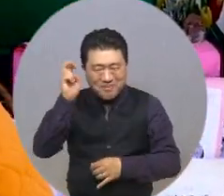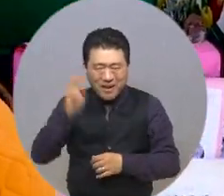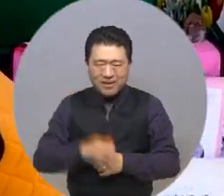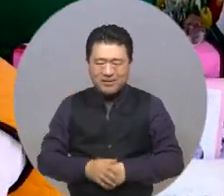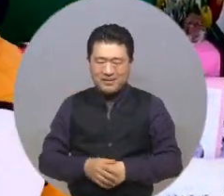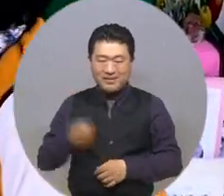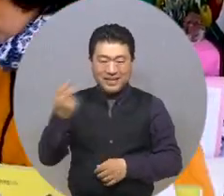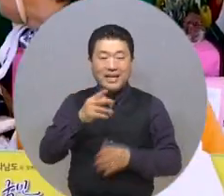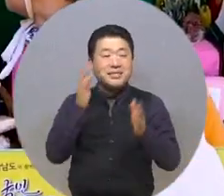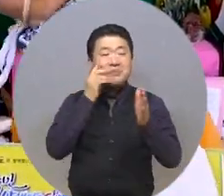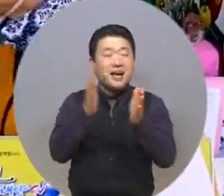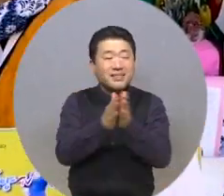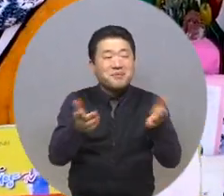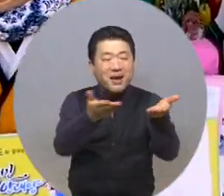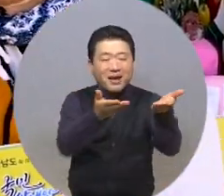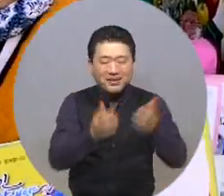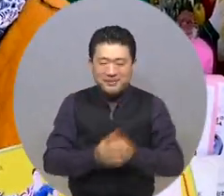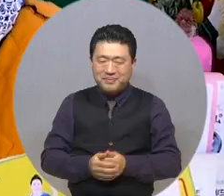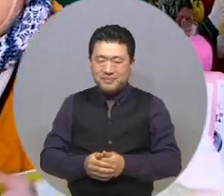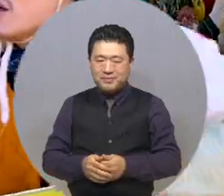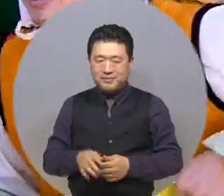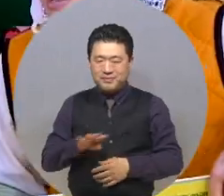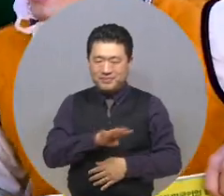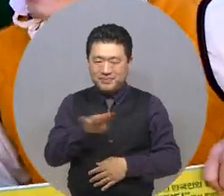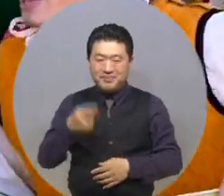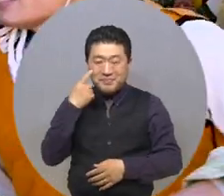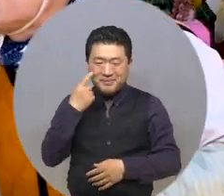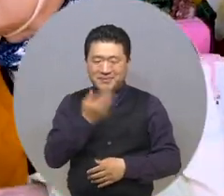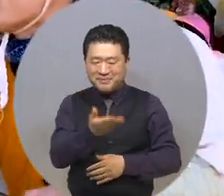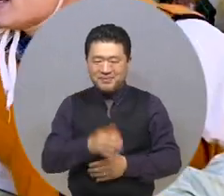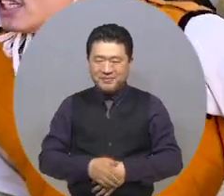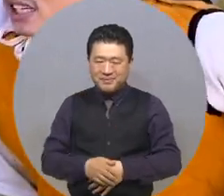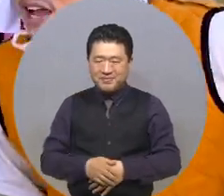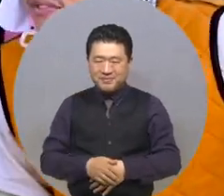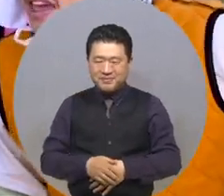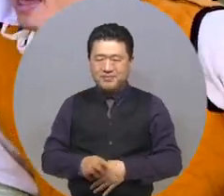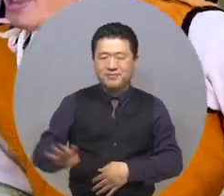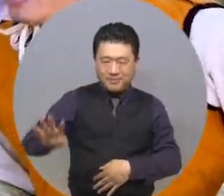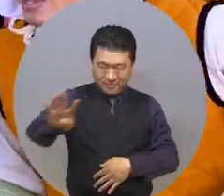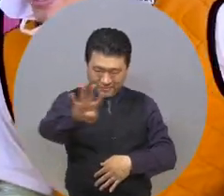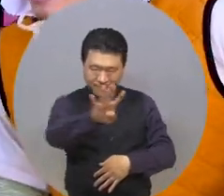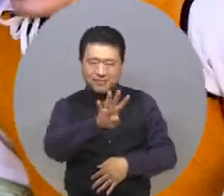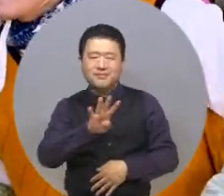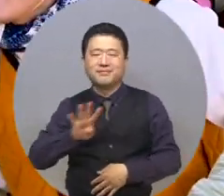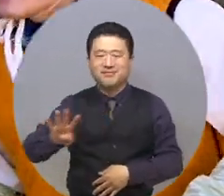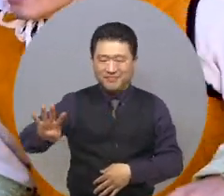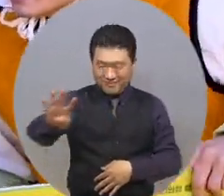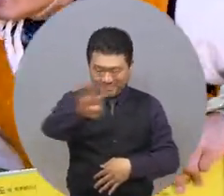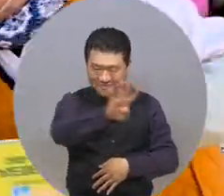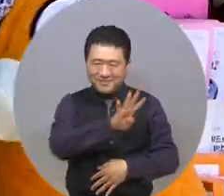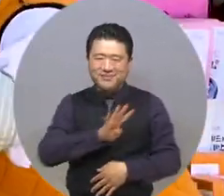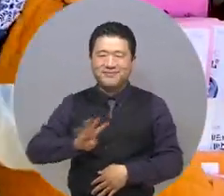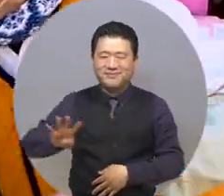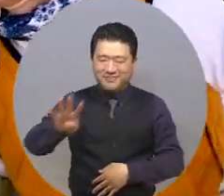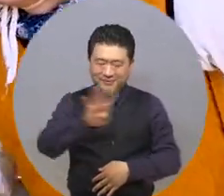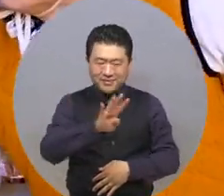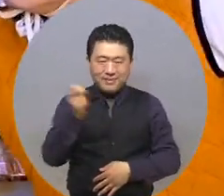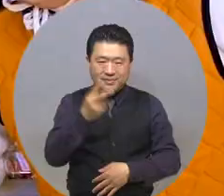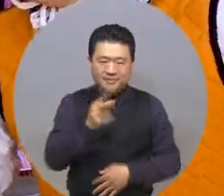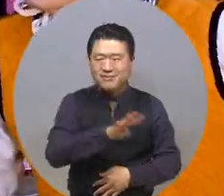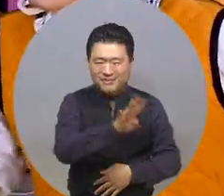플레이 한번 해볼게. 이거 네네. 이게 CD가 튀었어. 네네 시작. 네네 시작. 네네. 다시